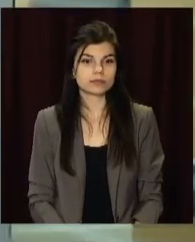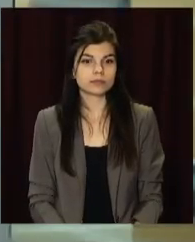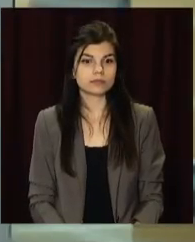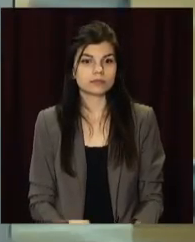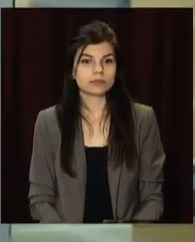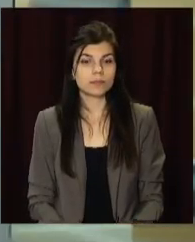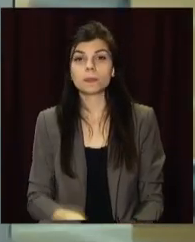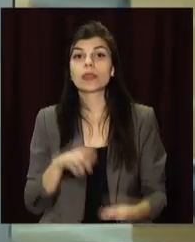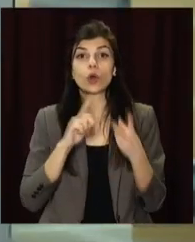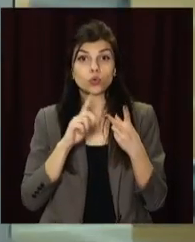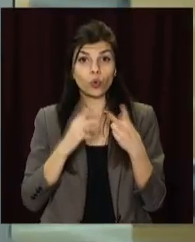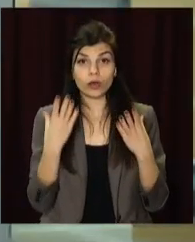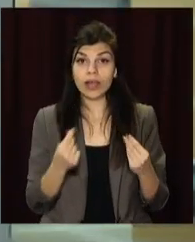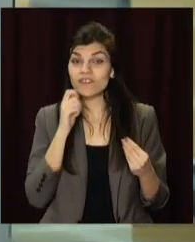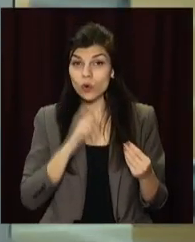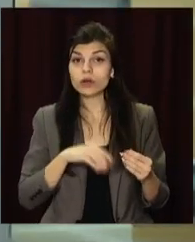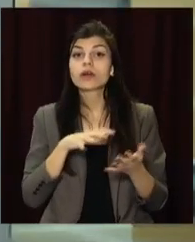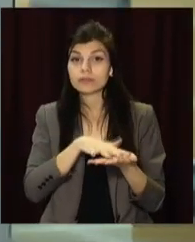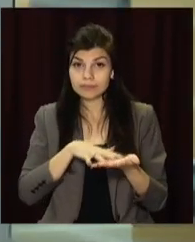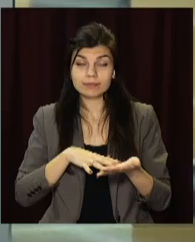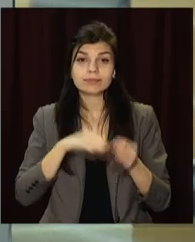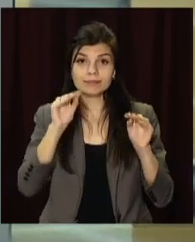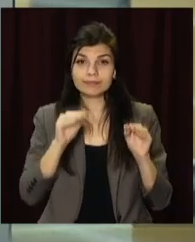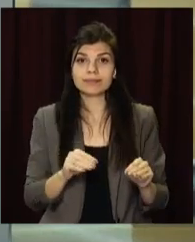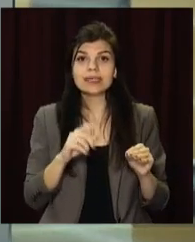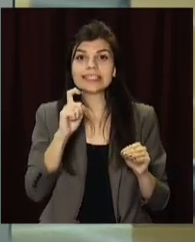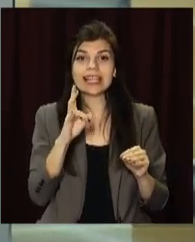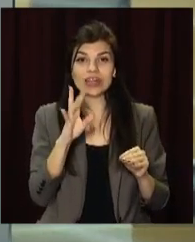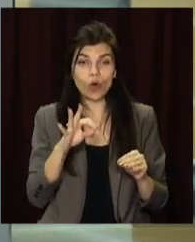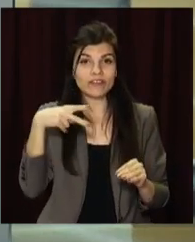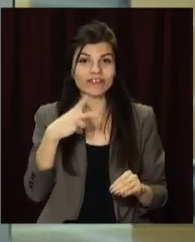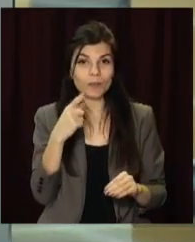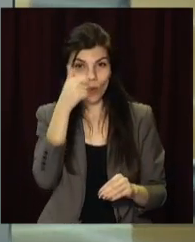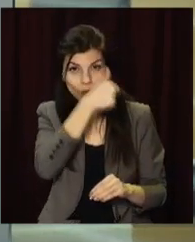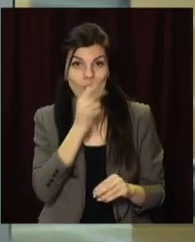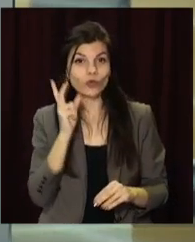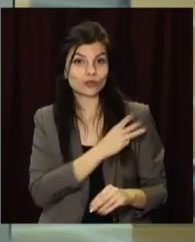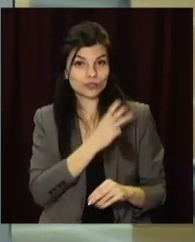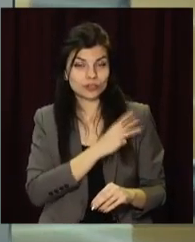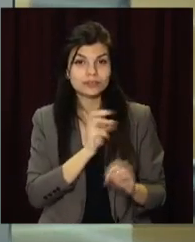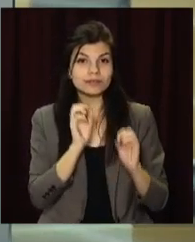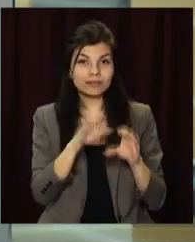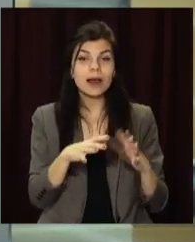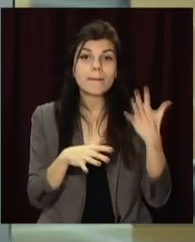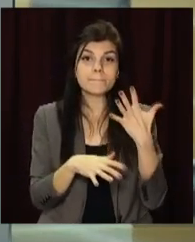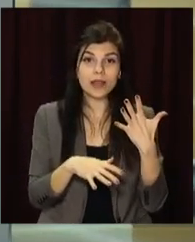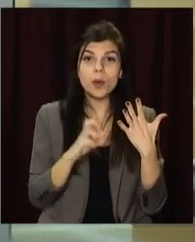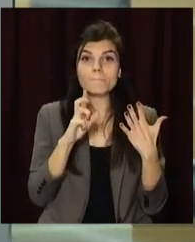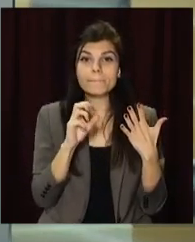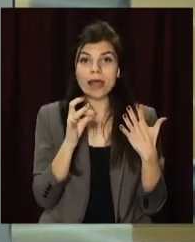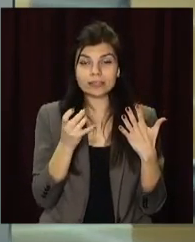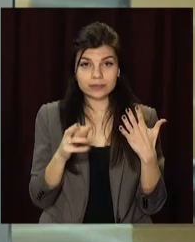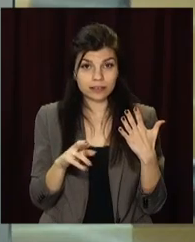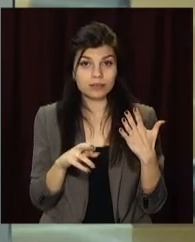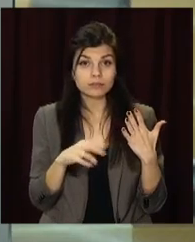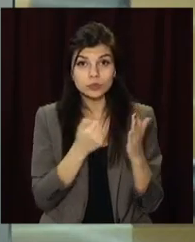Другий день в Україні триває реєстрація на основну сесію ЗНО-2021. Дедлайн – 5 березня. Фахівці радять з